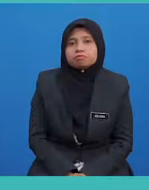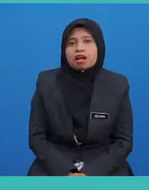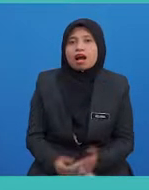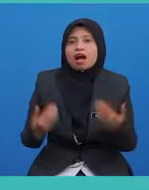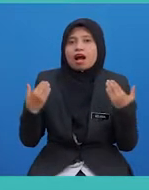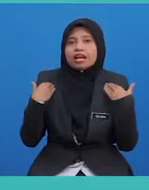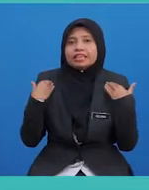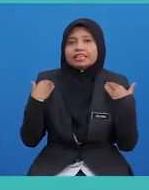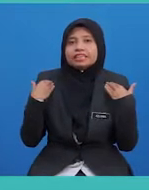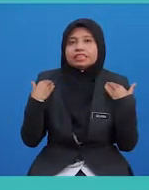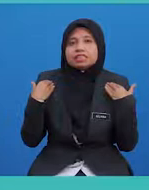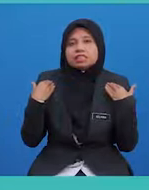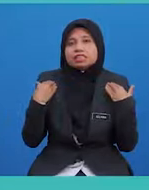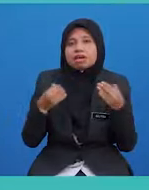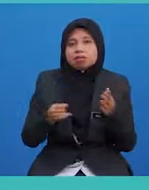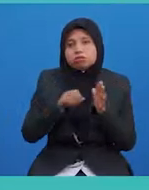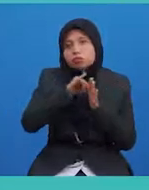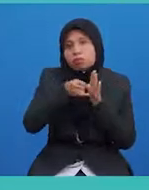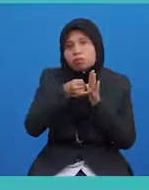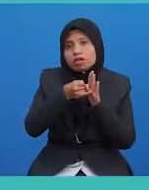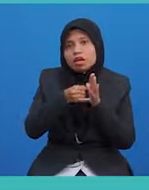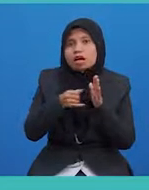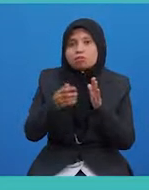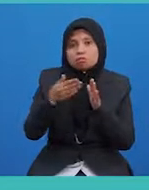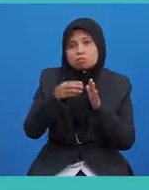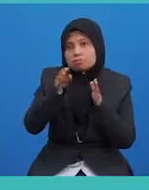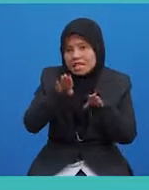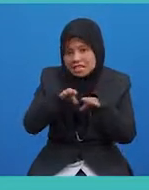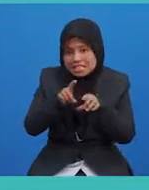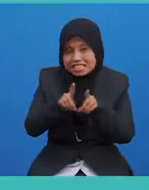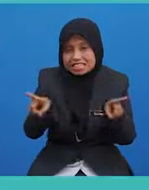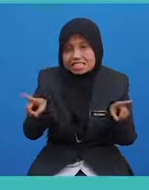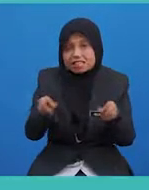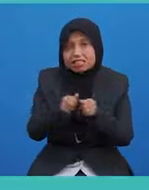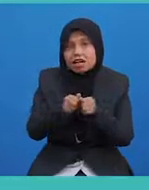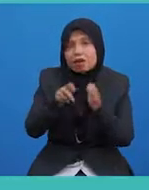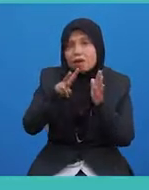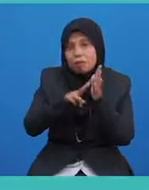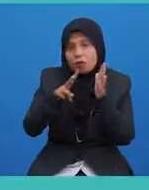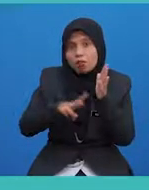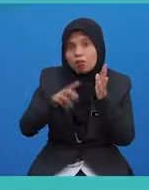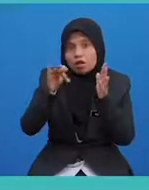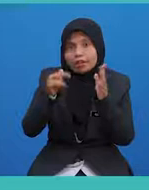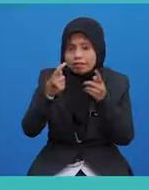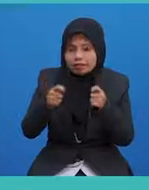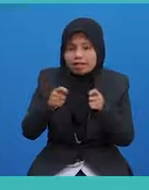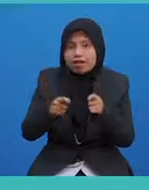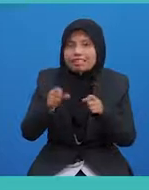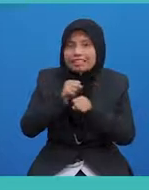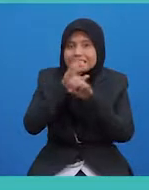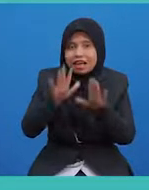Terdapat sedikit perbezaan dari segi penulisan analisis pola ini berbanding dengan pola-pola yang telah diterangkan sebelum